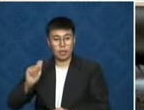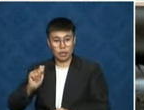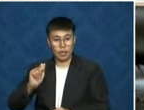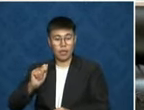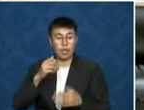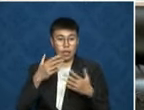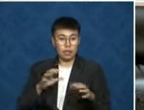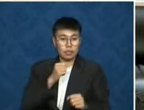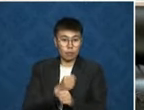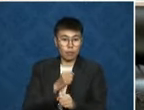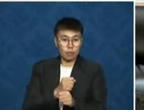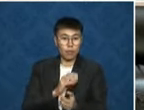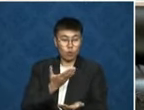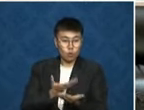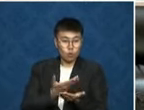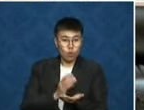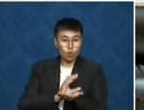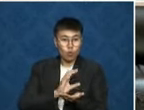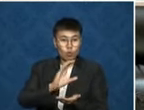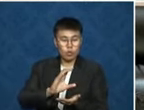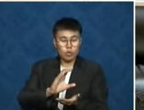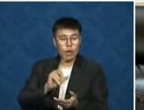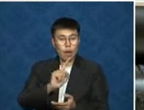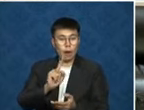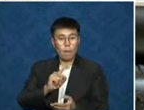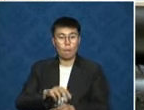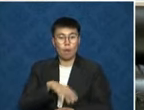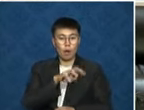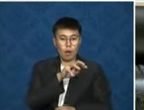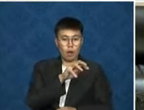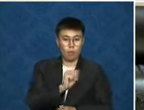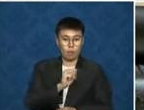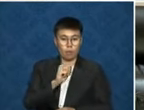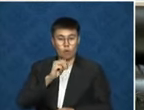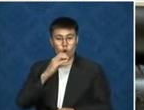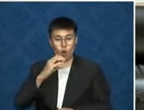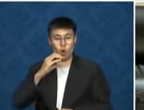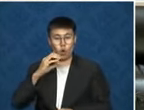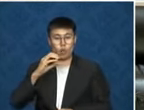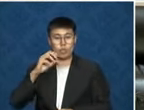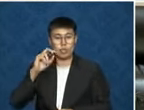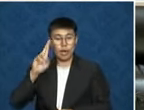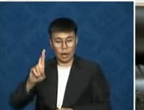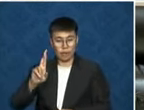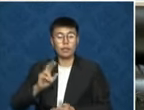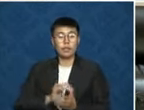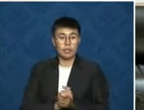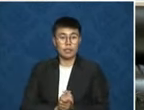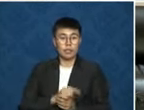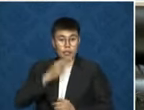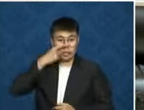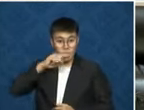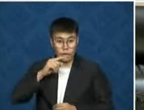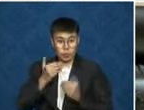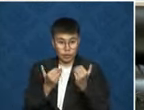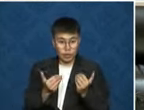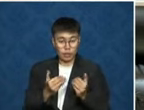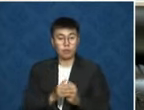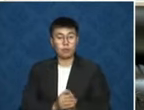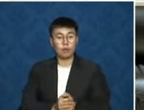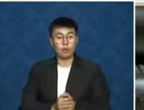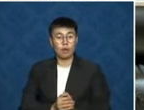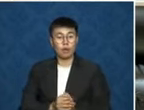มกับบริษัท Microsoft ในการกำลังวางแผนในการศึกษา Data Center ขนาดใหญ่ในประเทศไทยค่ะรวม